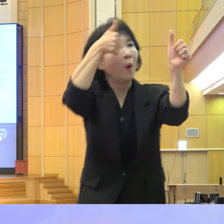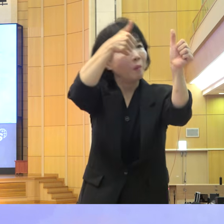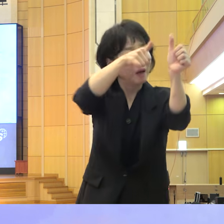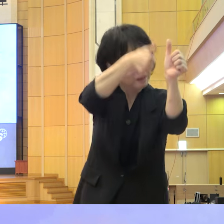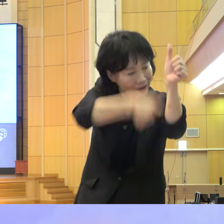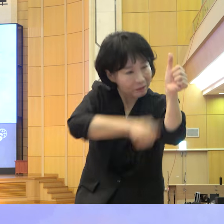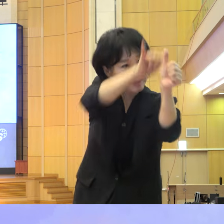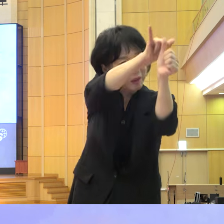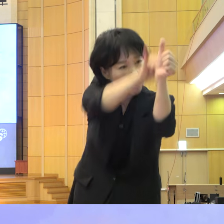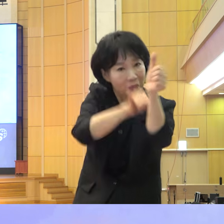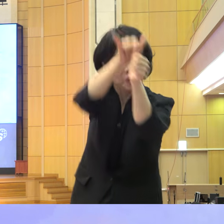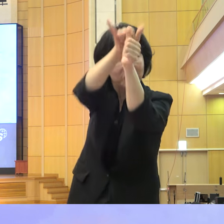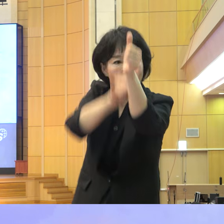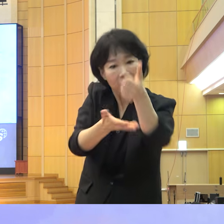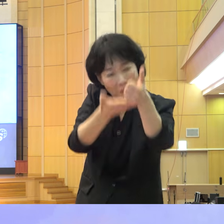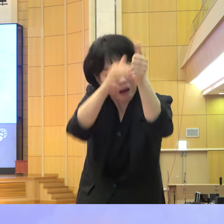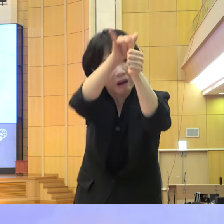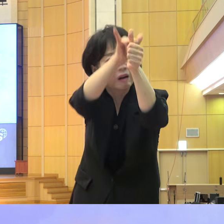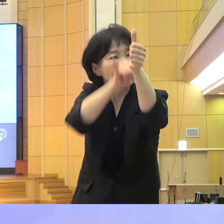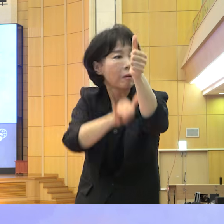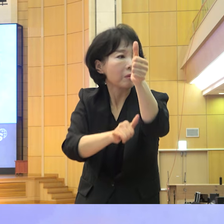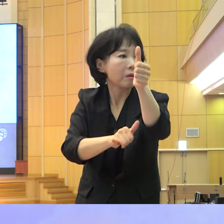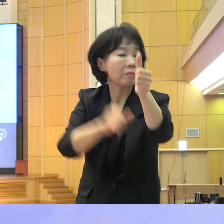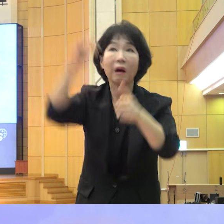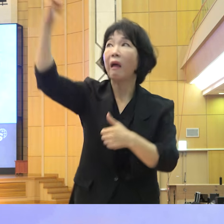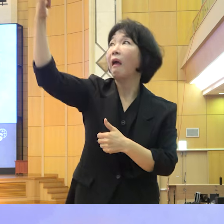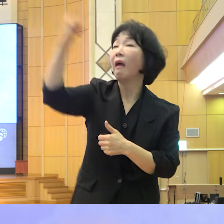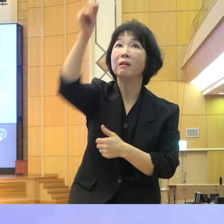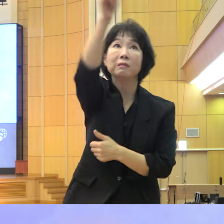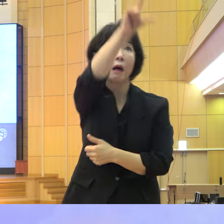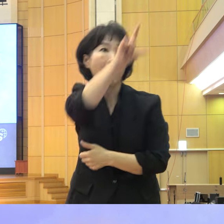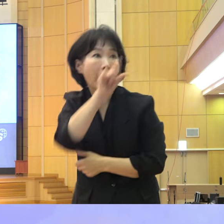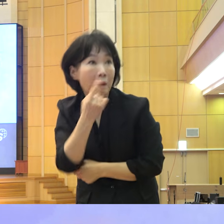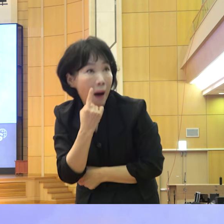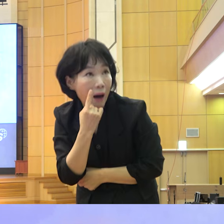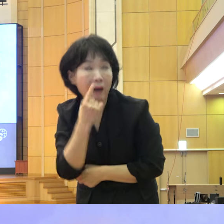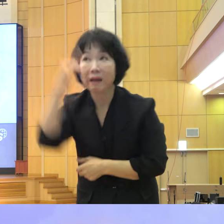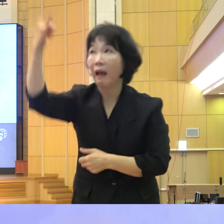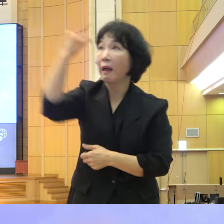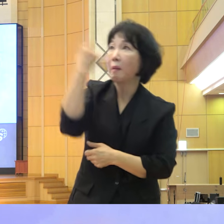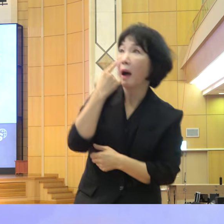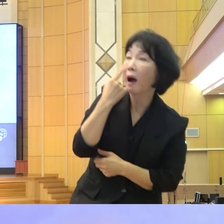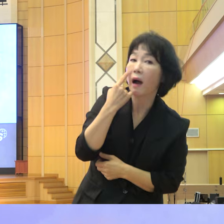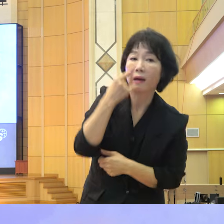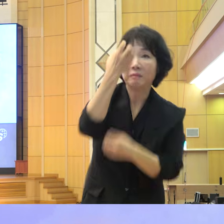섬기고 달신을 섬기고 성신, 별성자. 그래서